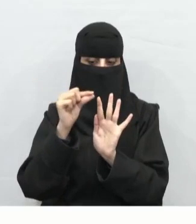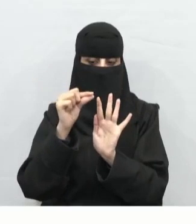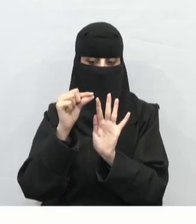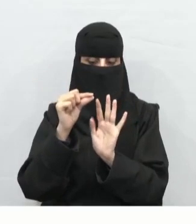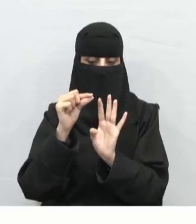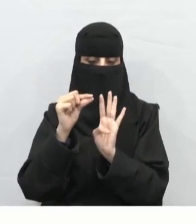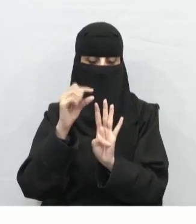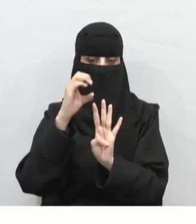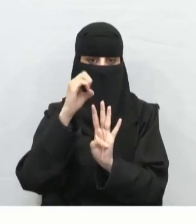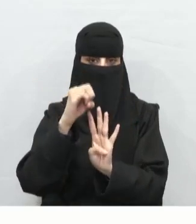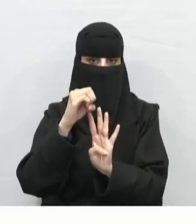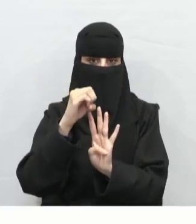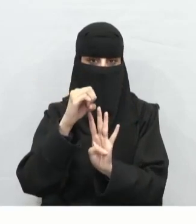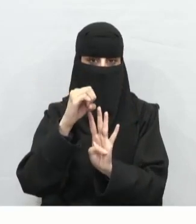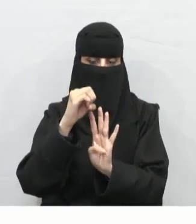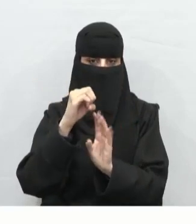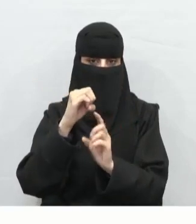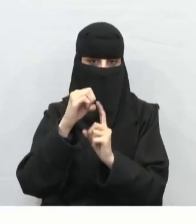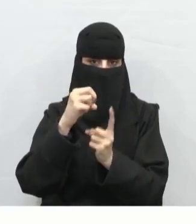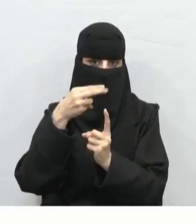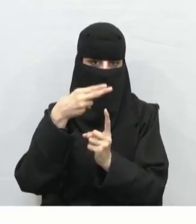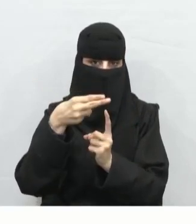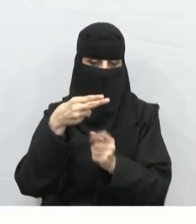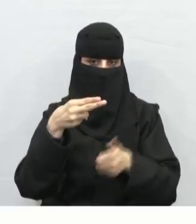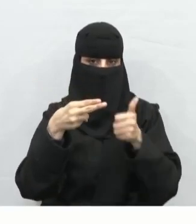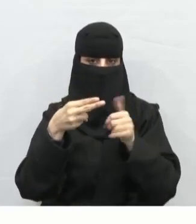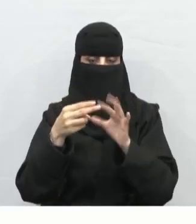حرفين الحرف الساكن وايضا